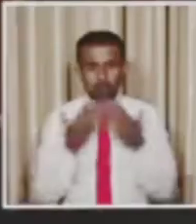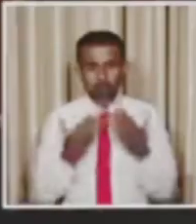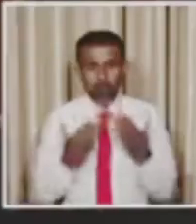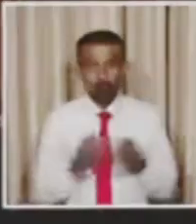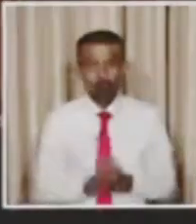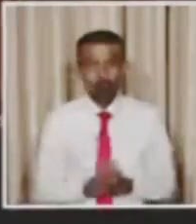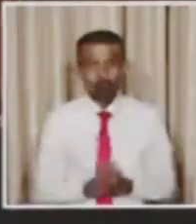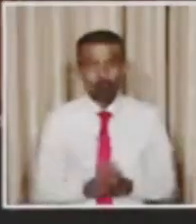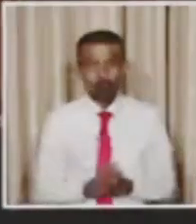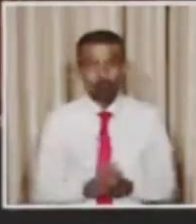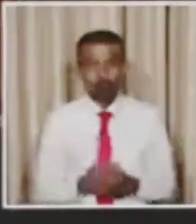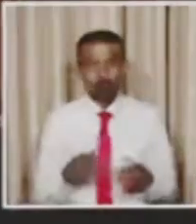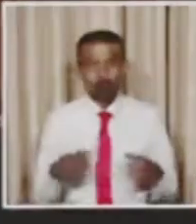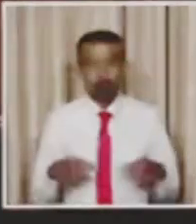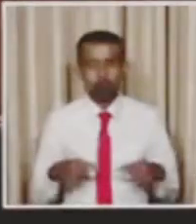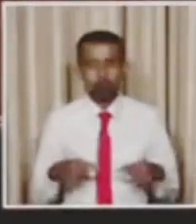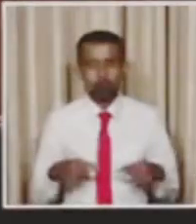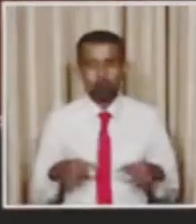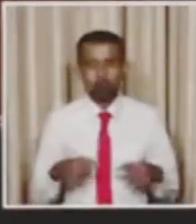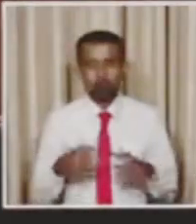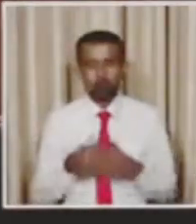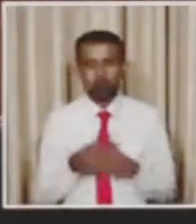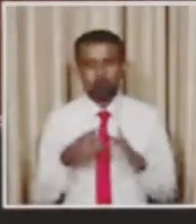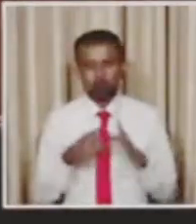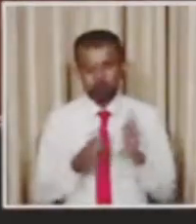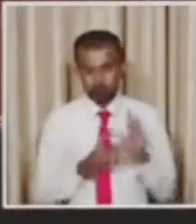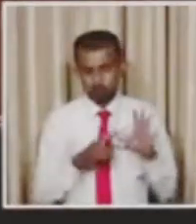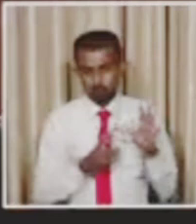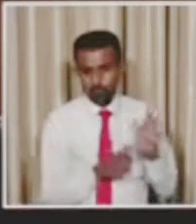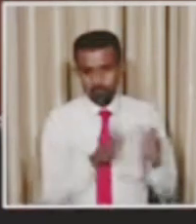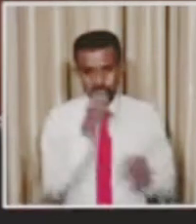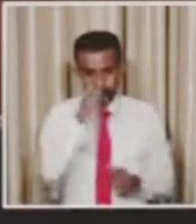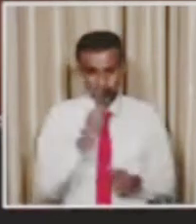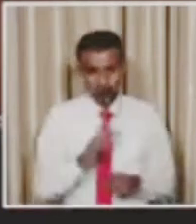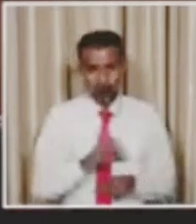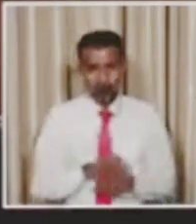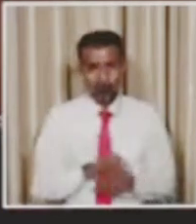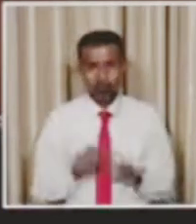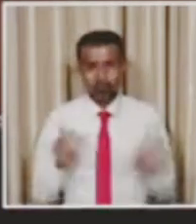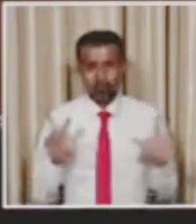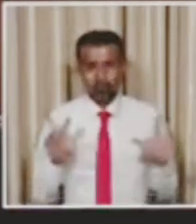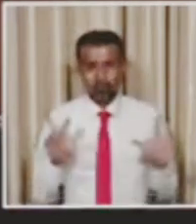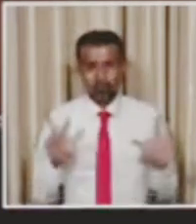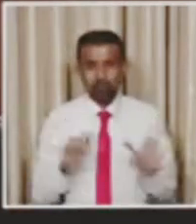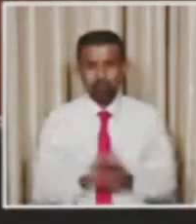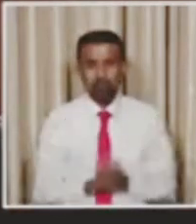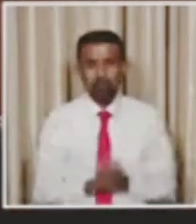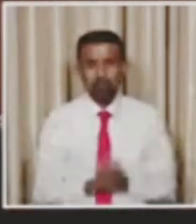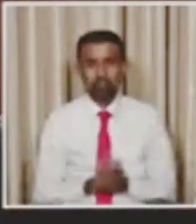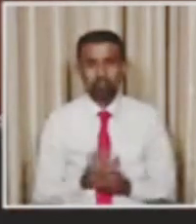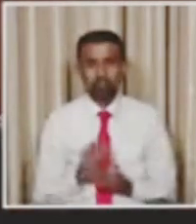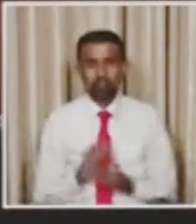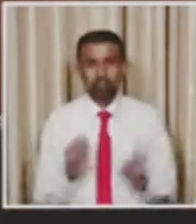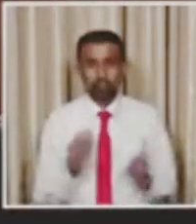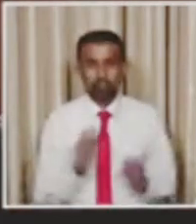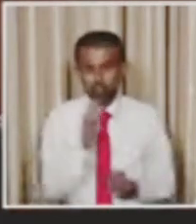ඔබතුමා මීලකට ගරු විමල් වීරවංශ මහත්මයා ඔබතුමාට මිනිත්තු 8ක කාලයක් තියෙනවා. ගරු මුලස්නාරූඪ